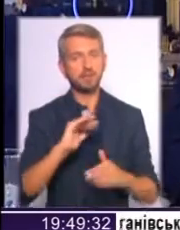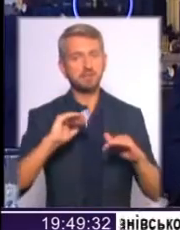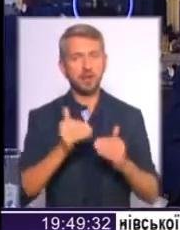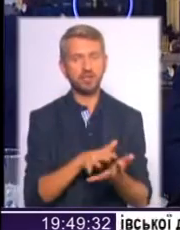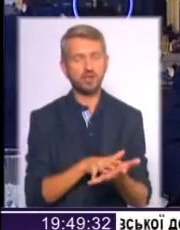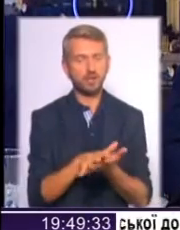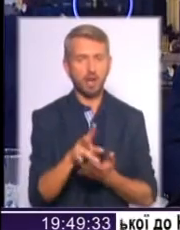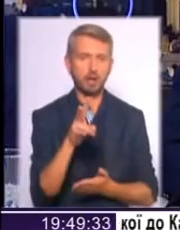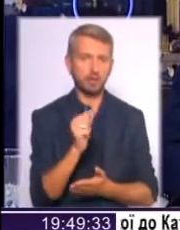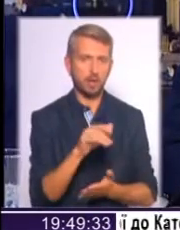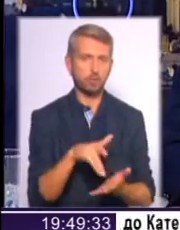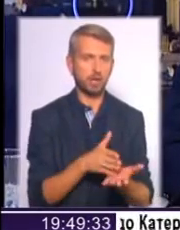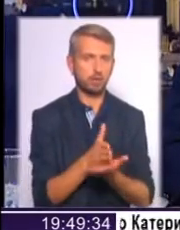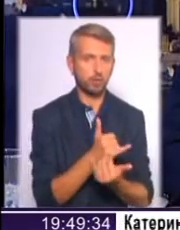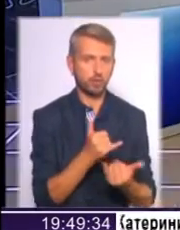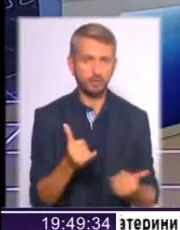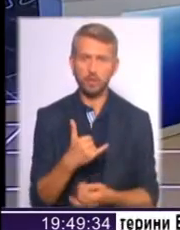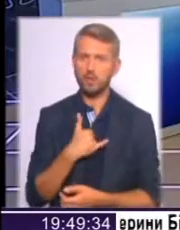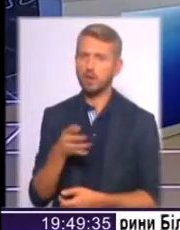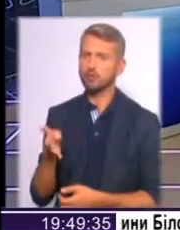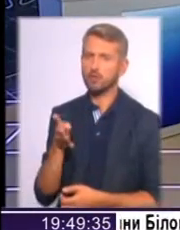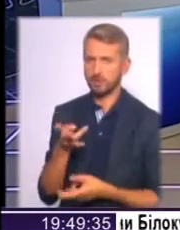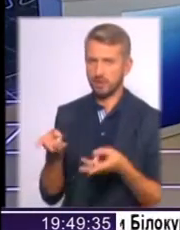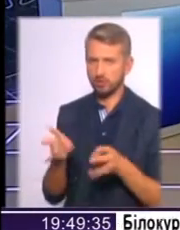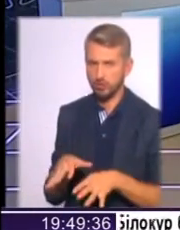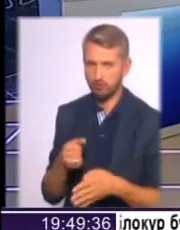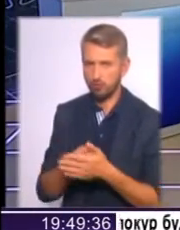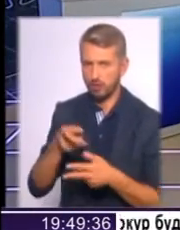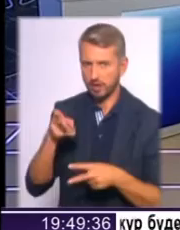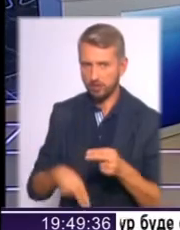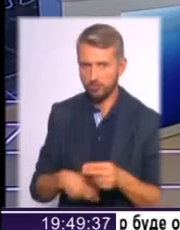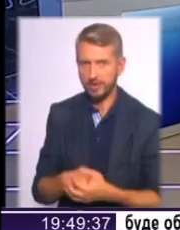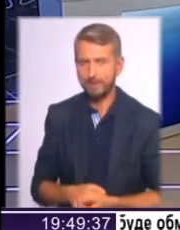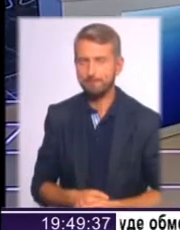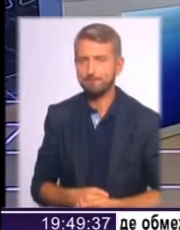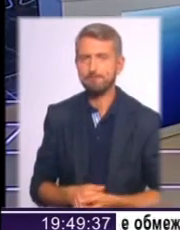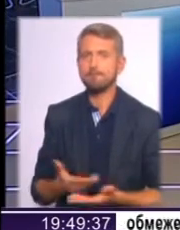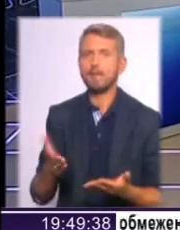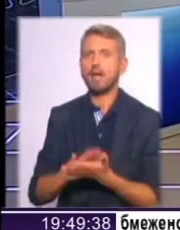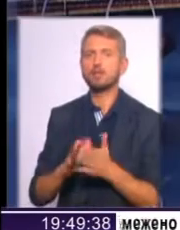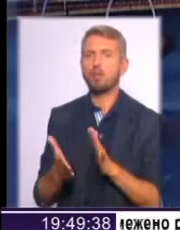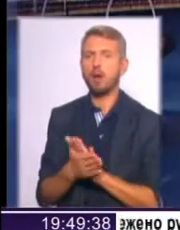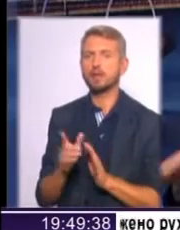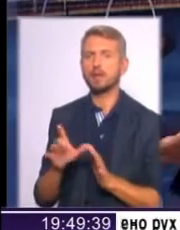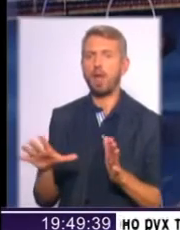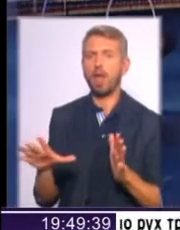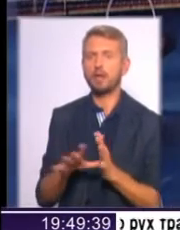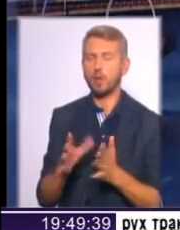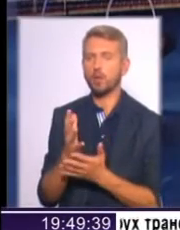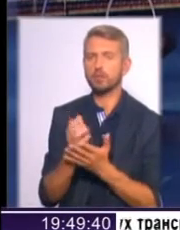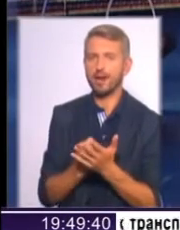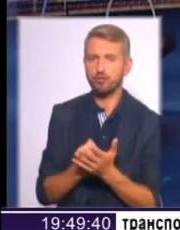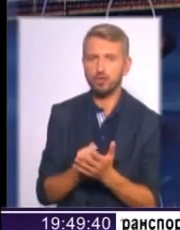витрат на комунальні послуги. Пане Петре, у нас десь 4 хвилинки, мені підказують, до закінчення програми. І тим не менше, яка ситуація з енергозбереженням